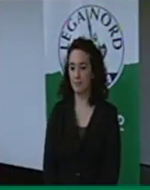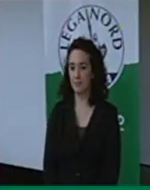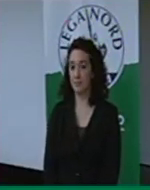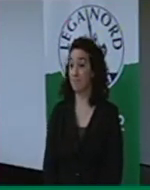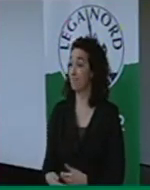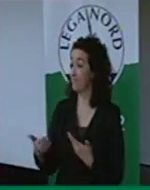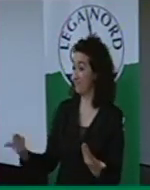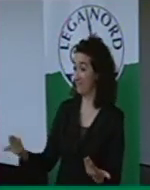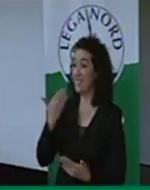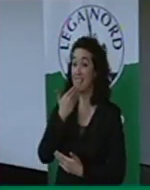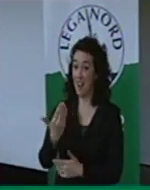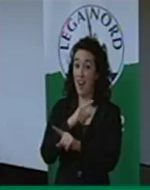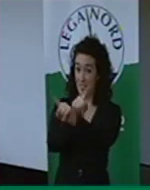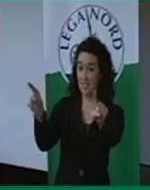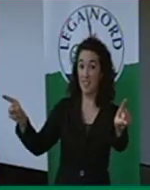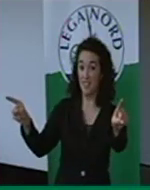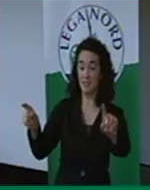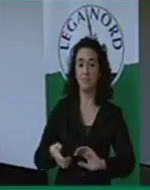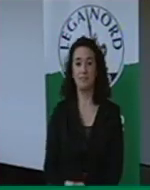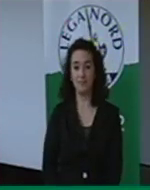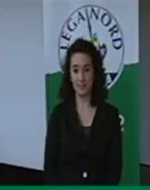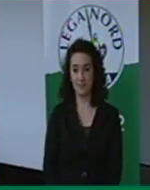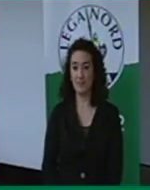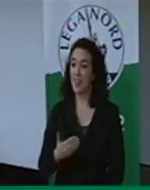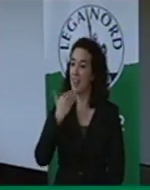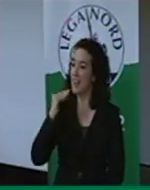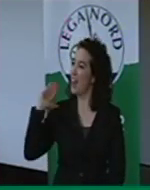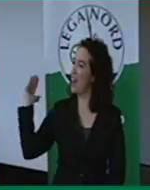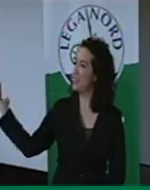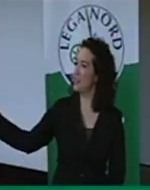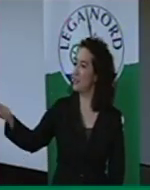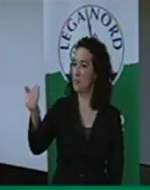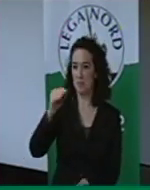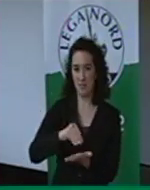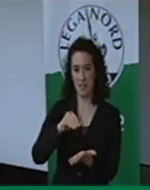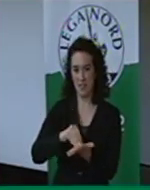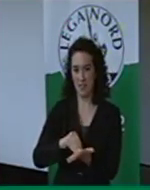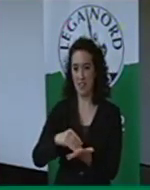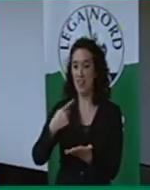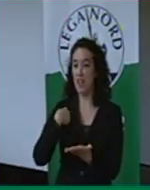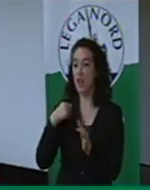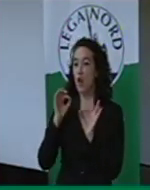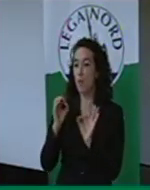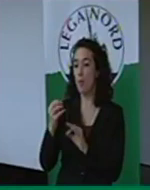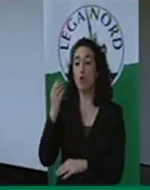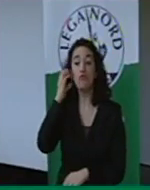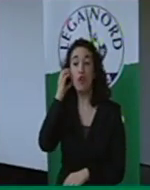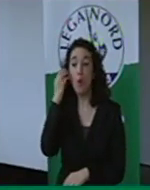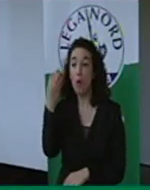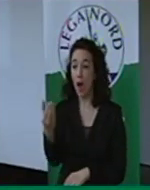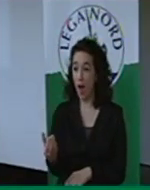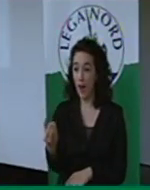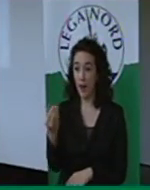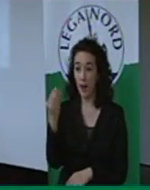allora grazie grazie a chi è qua mi metto la sveglia sul telefonino